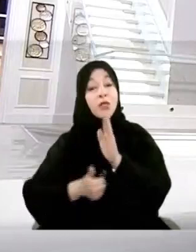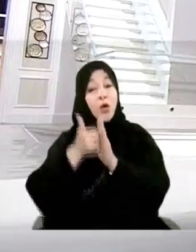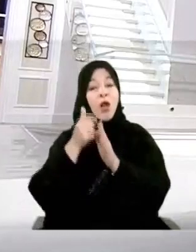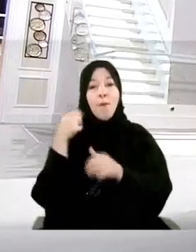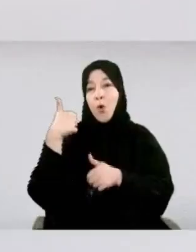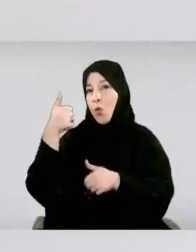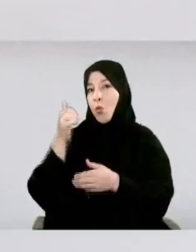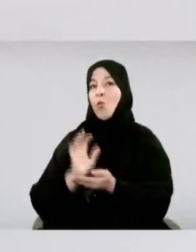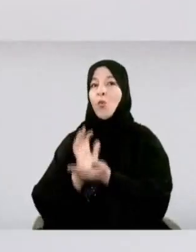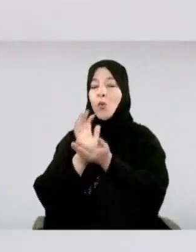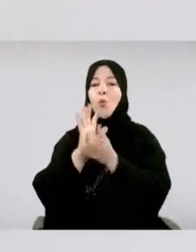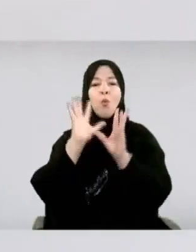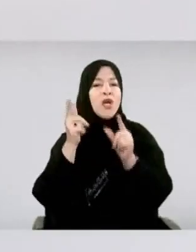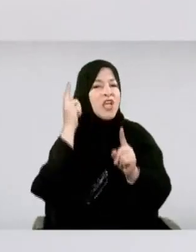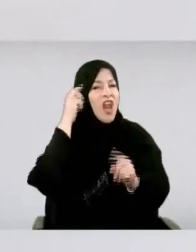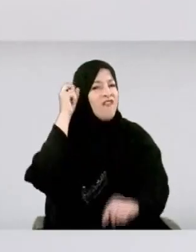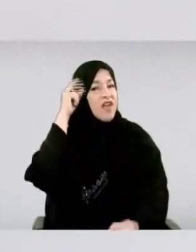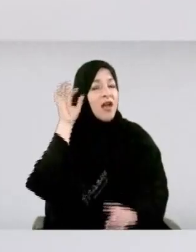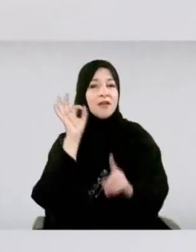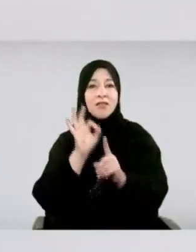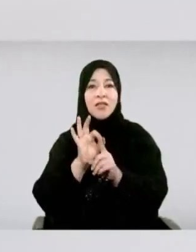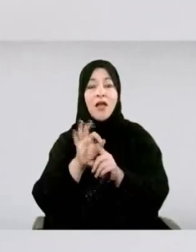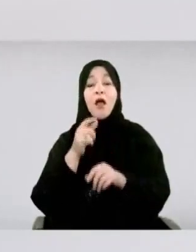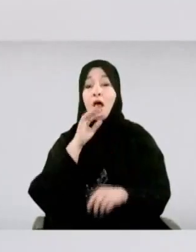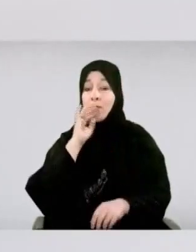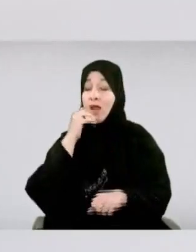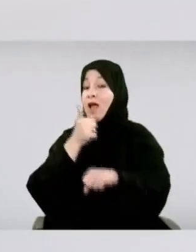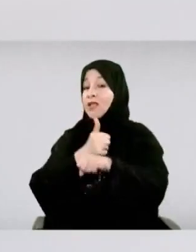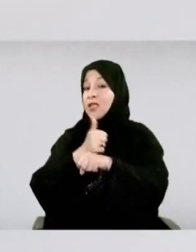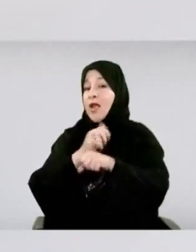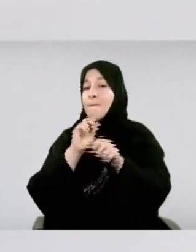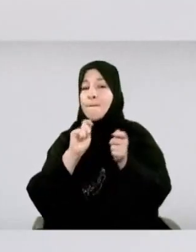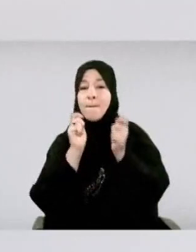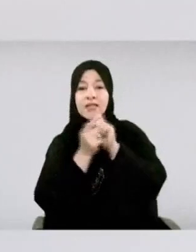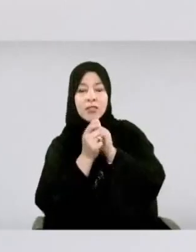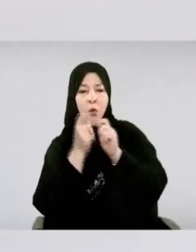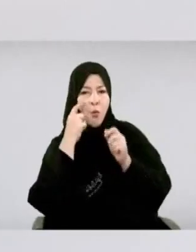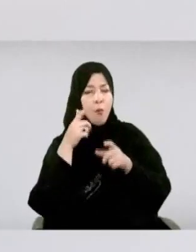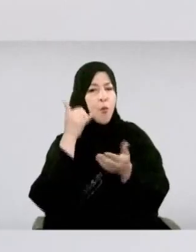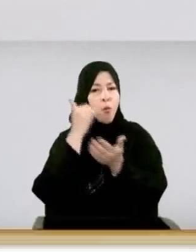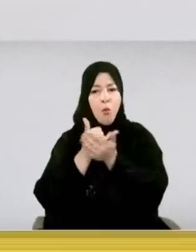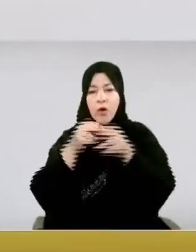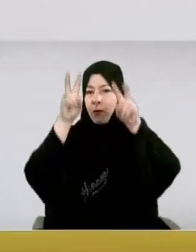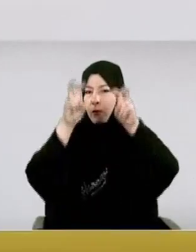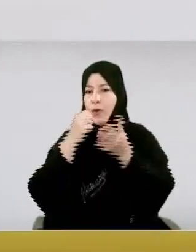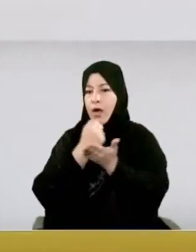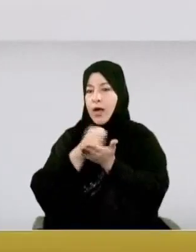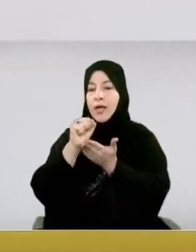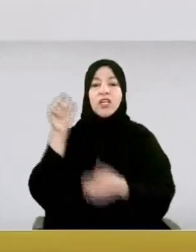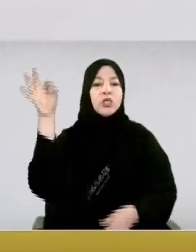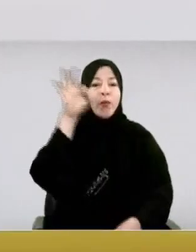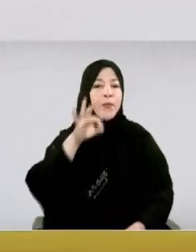الأول. حبيبة، ما هو مشروعك والفكرة منه؟ طبعا مشروعي اللي هو بديل آمن لمكافحة بعوضة الأنوفلس والبعوضة الزاعجة